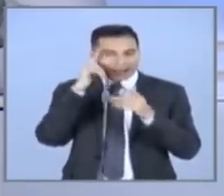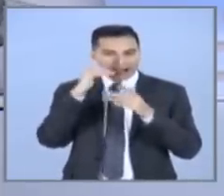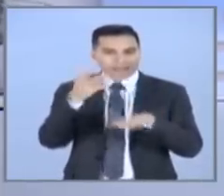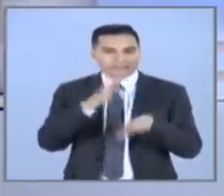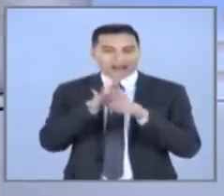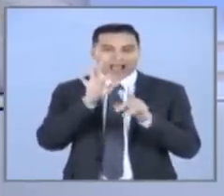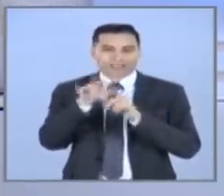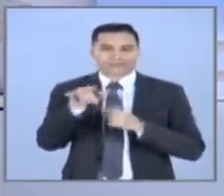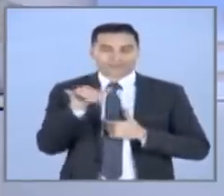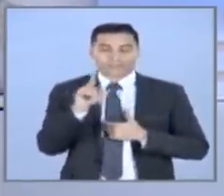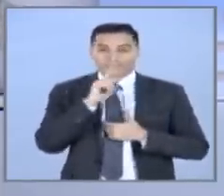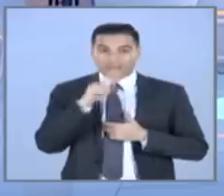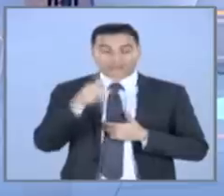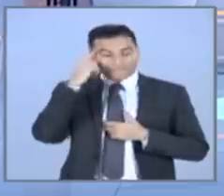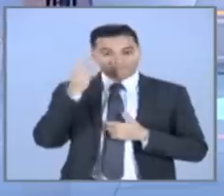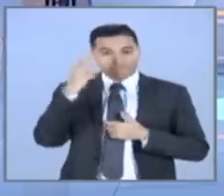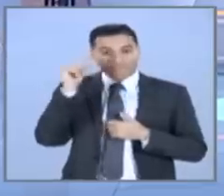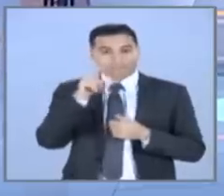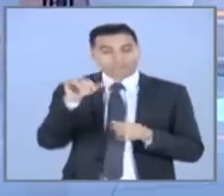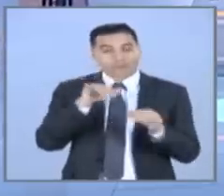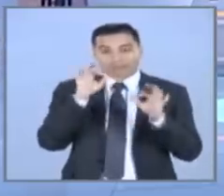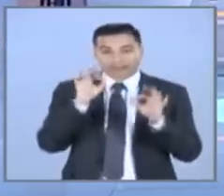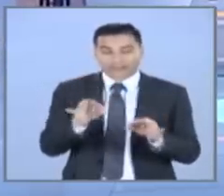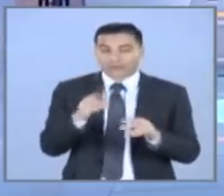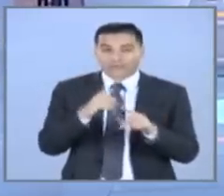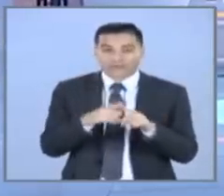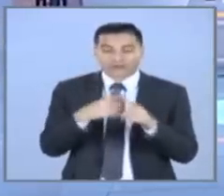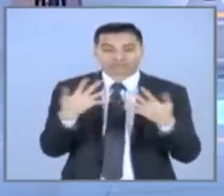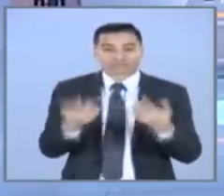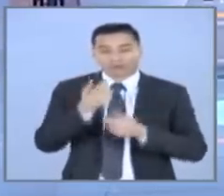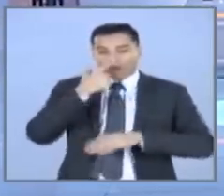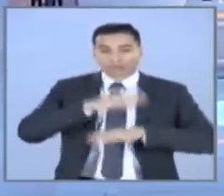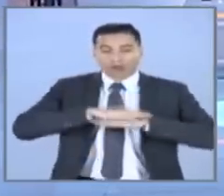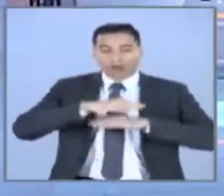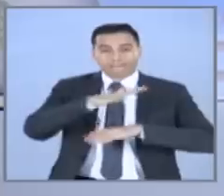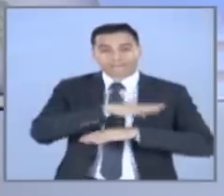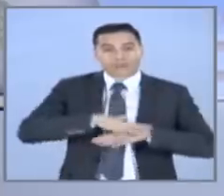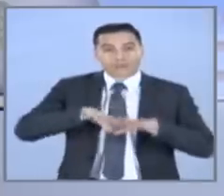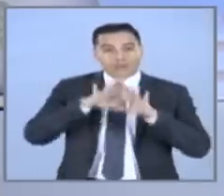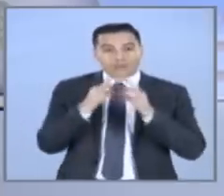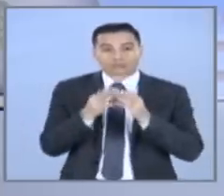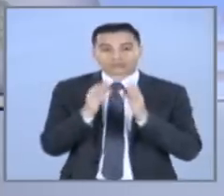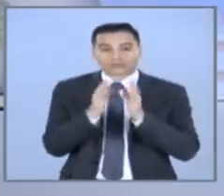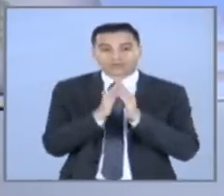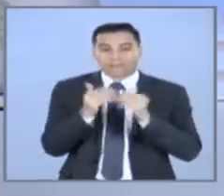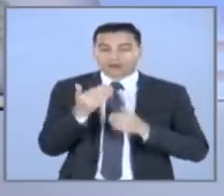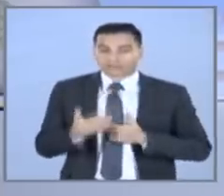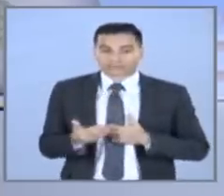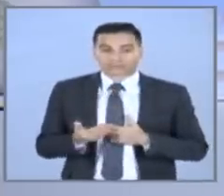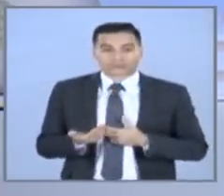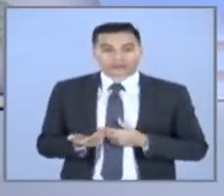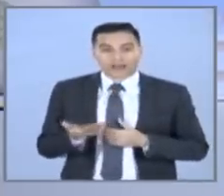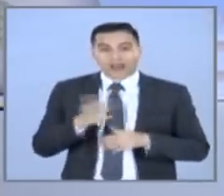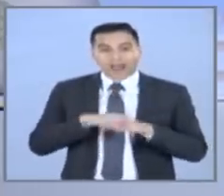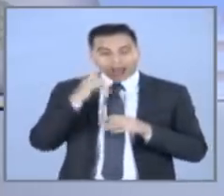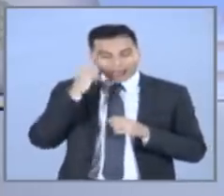بصراحه برنامج ثقافي برنامج بيحترم اخلاقيات وحرص الاسره المصريه على